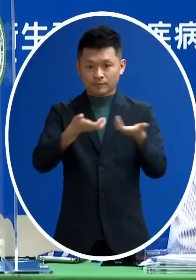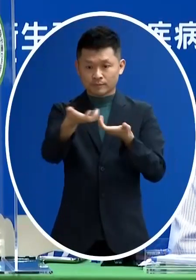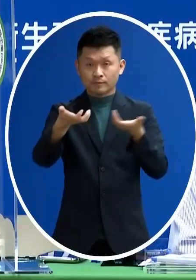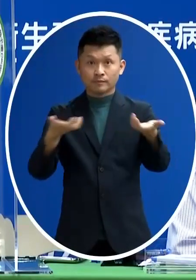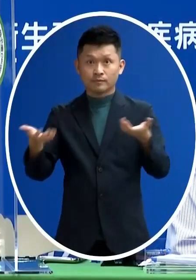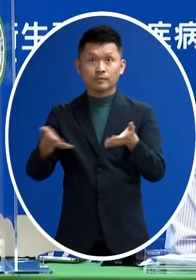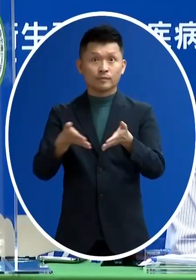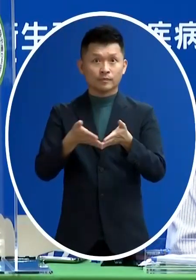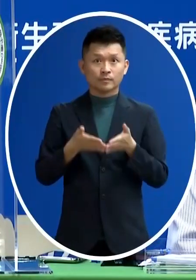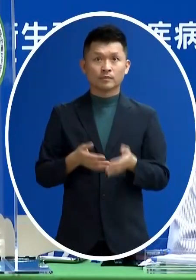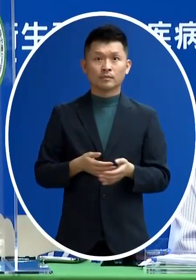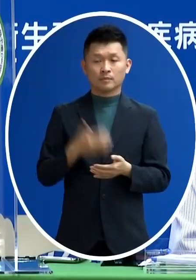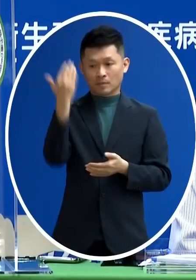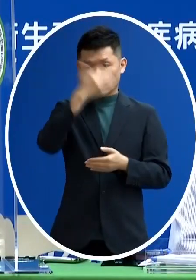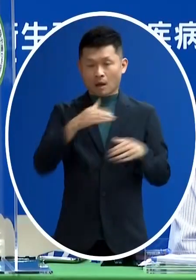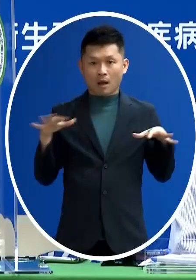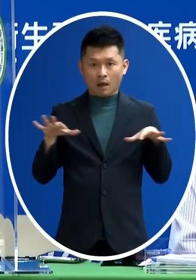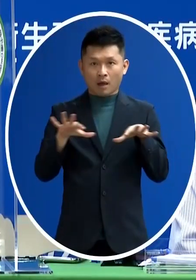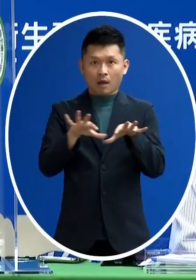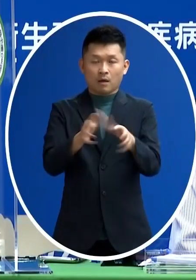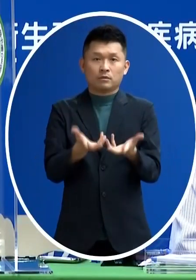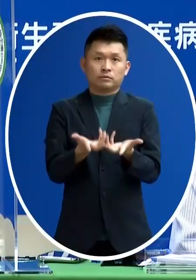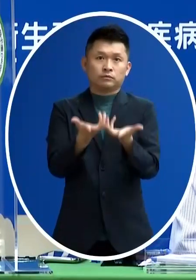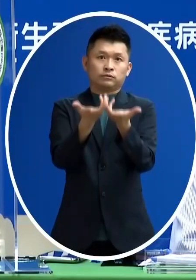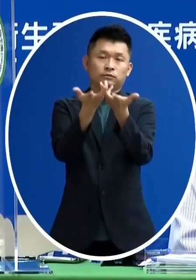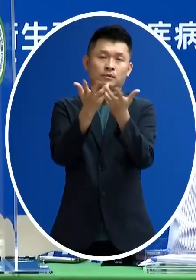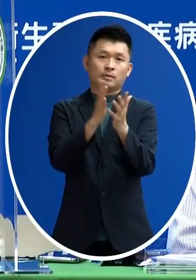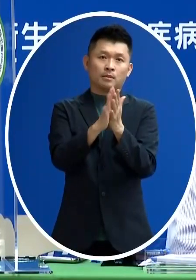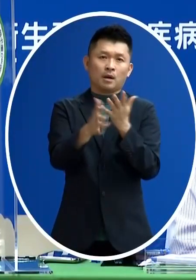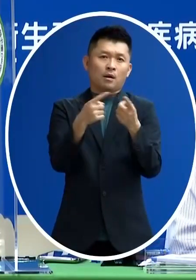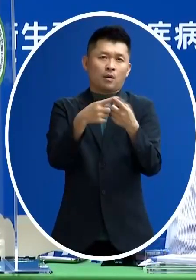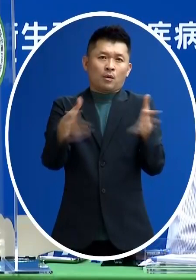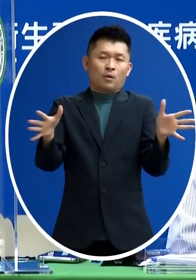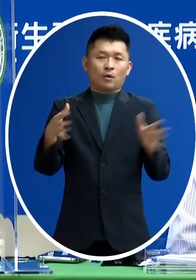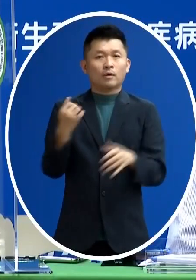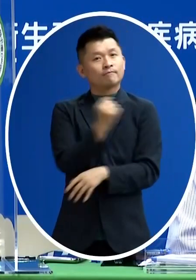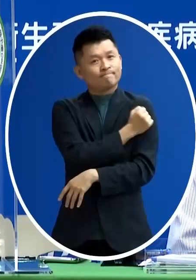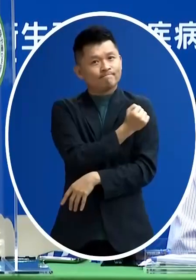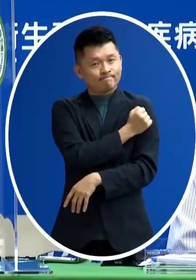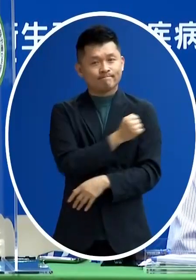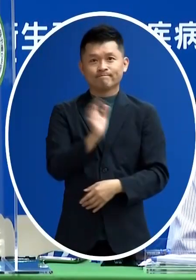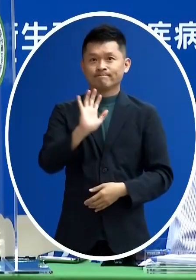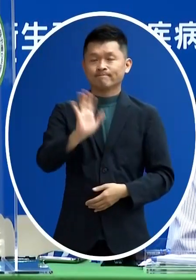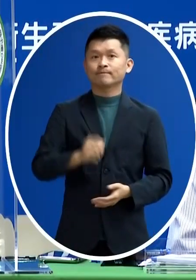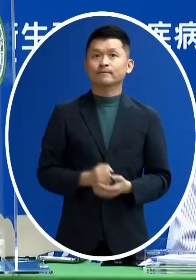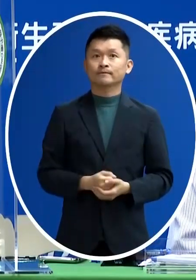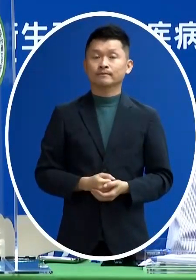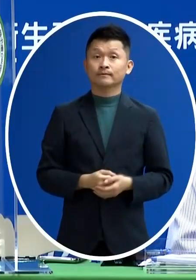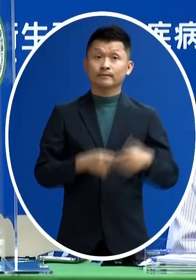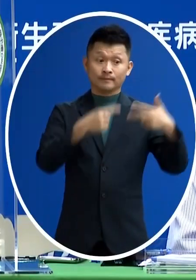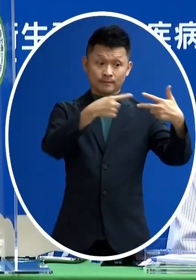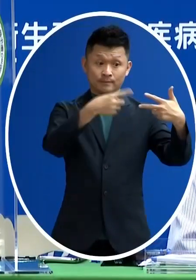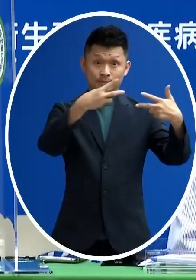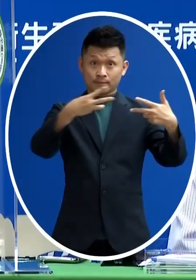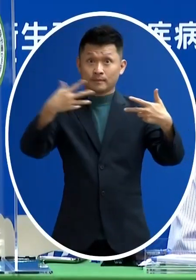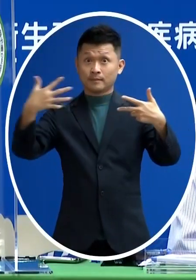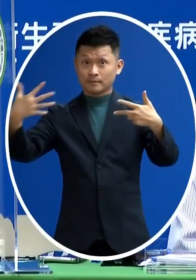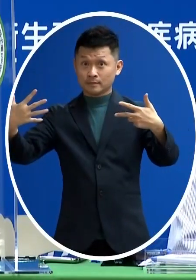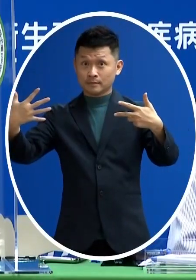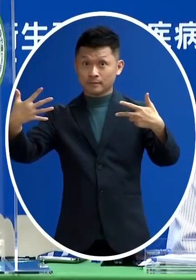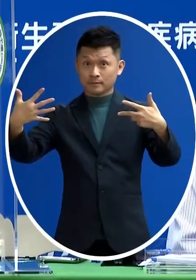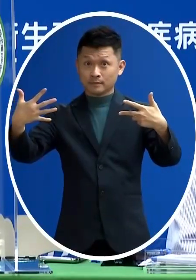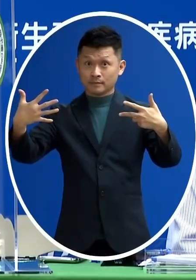家一时之间排队的人太多，也太辛苦。那就是我们还是一样，